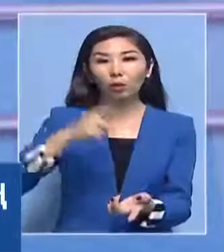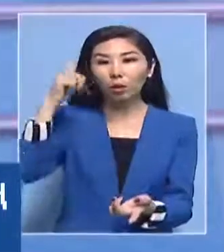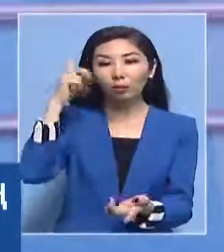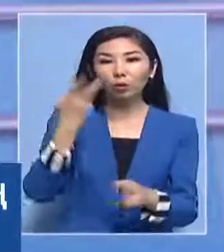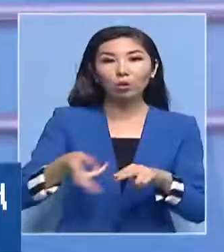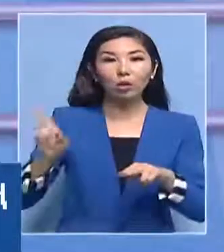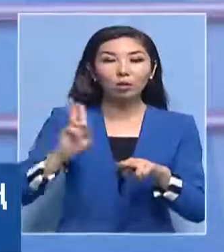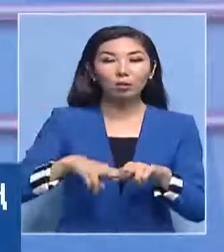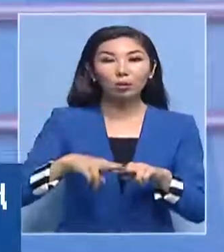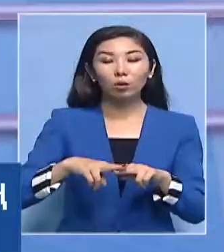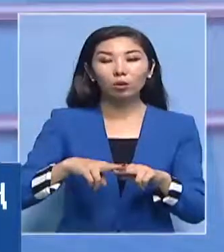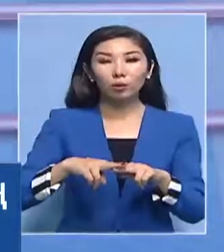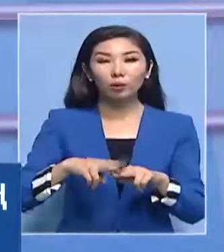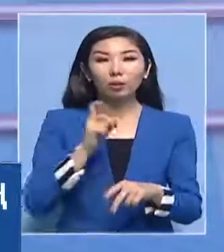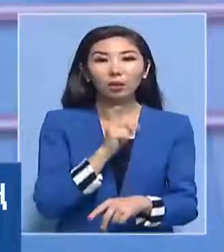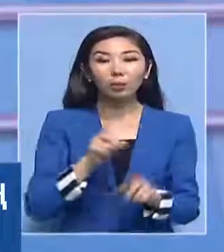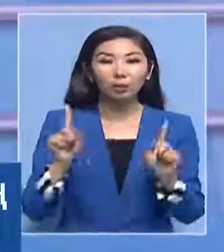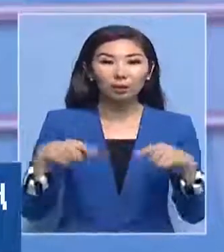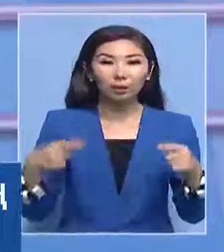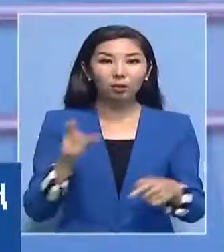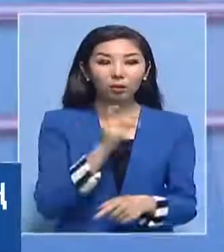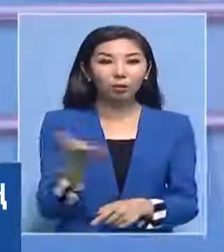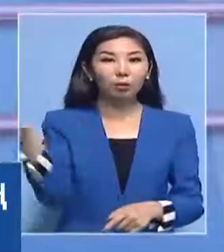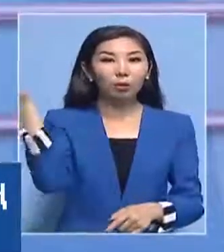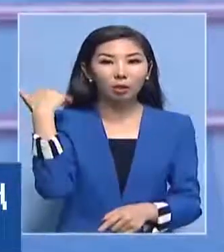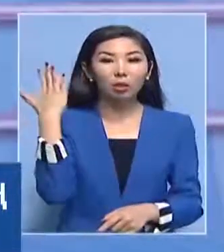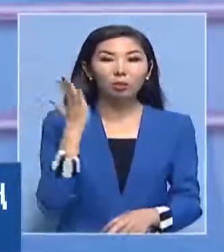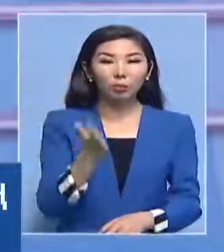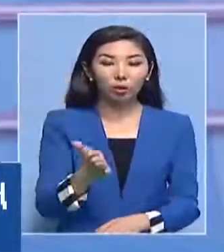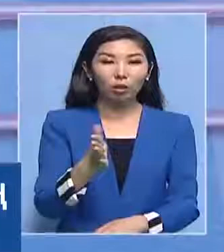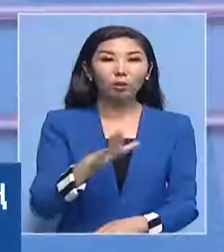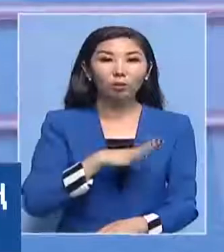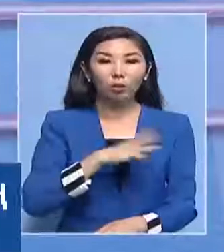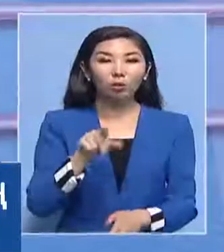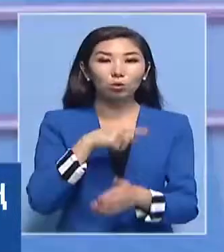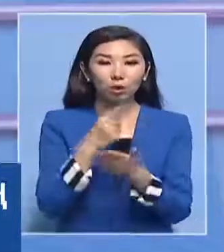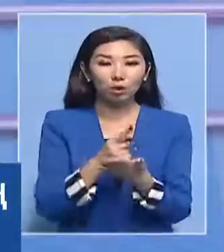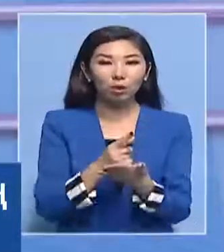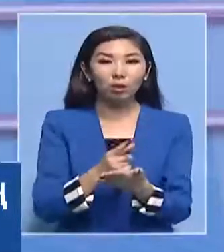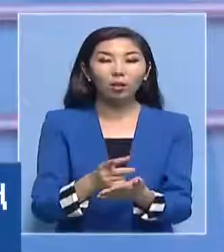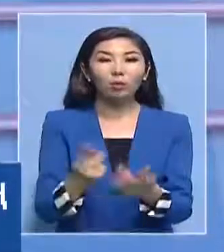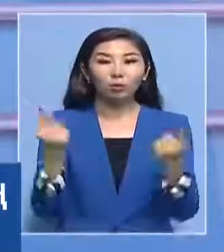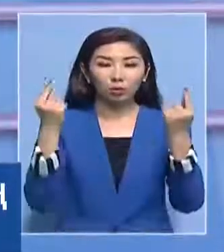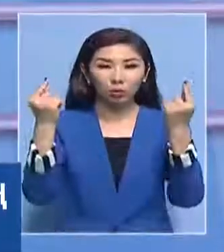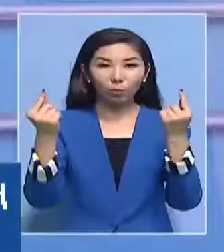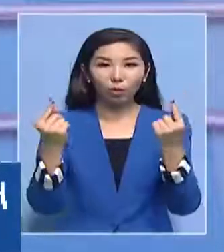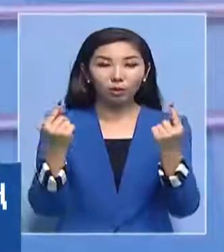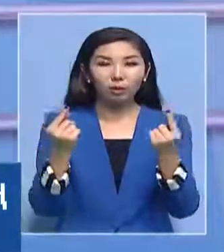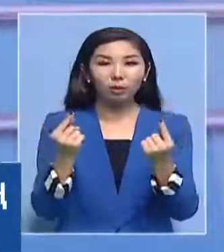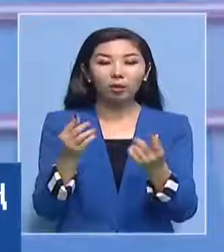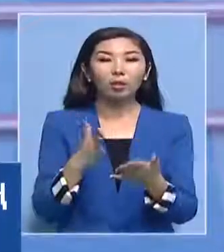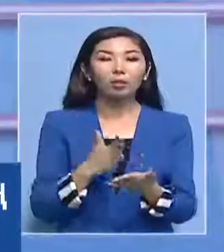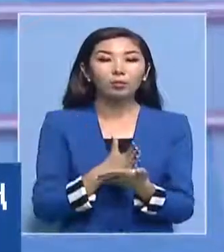енді біреулері биыл шешілетін, биыл болашақта шешілетін сұрақтар, бұл сұрақтар өзін шешімін табады, ал